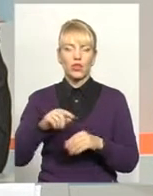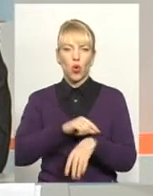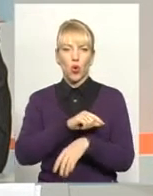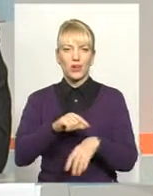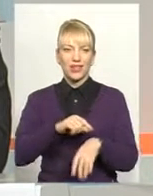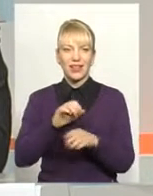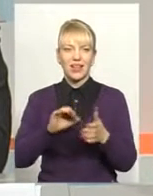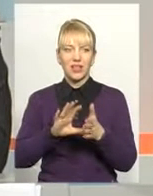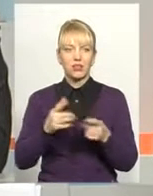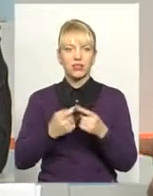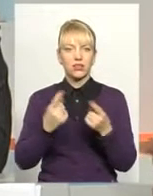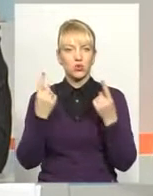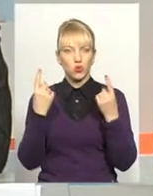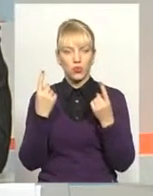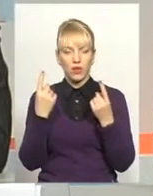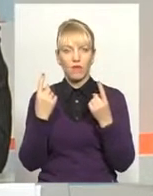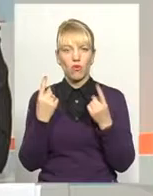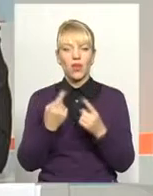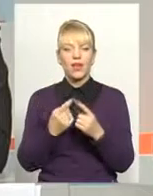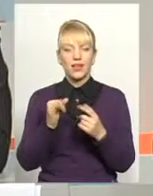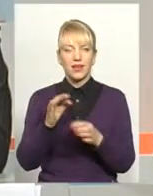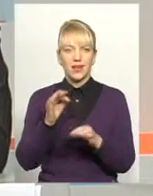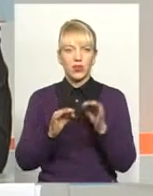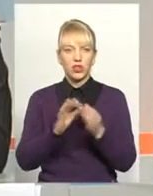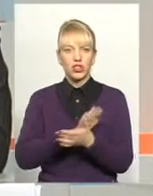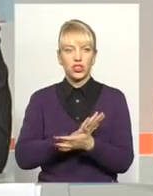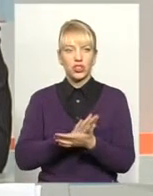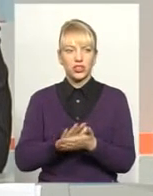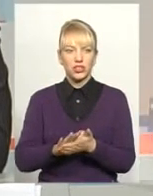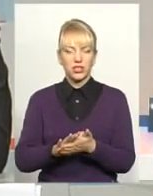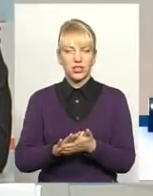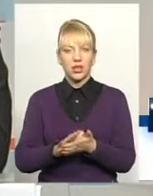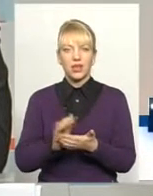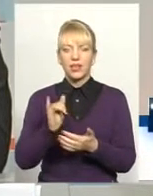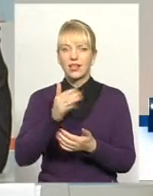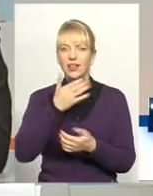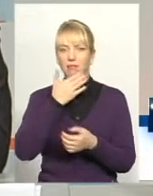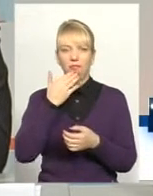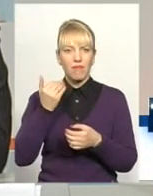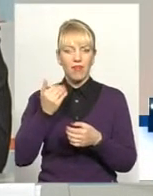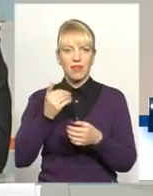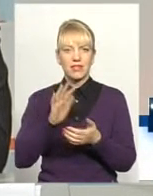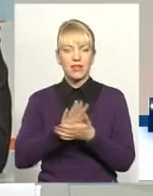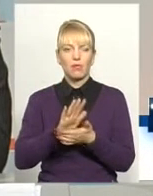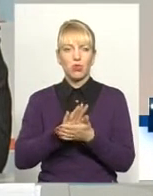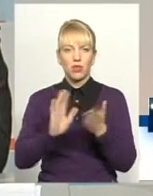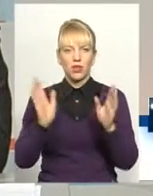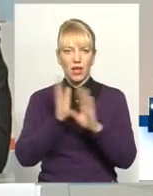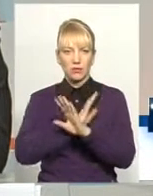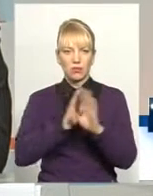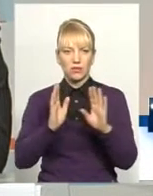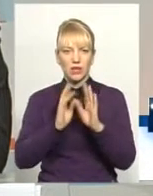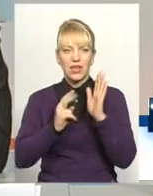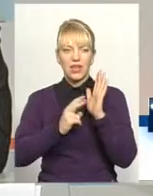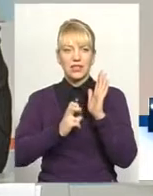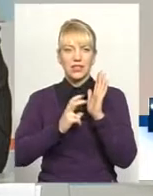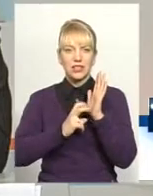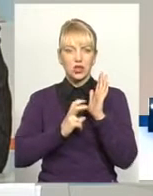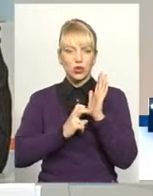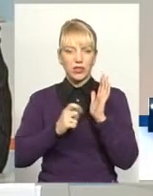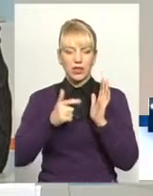це суттєво. Крім того, екологічно чисто, ще йдуть викиди вуглецю в атмосферу. 700 грам з кожного